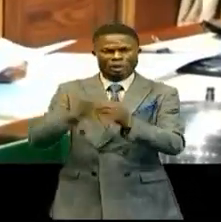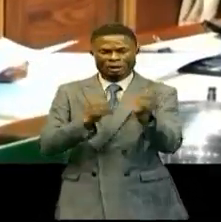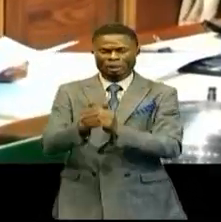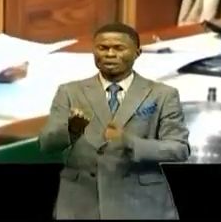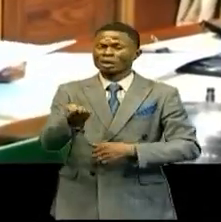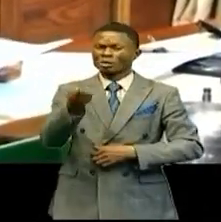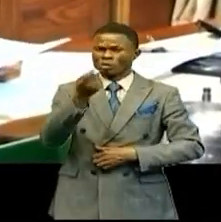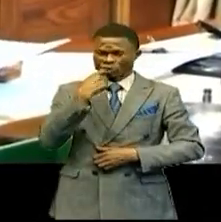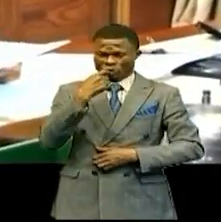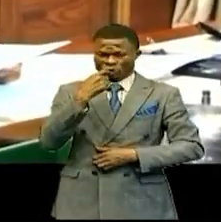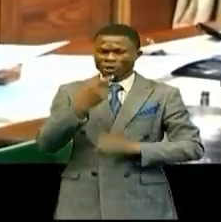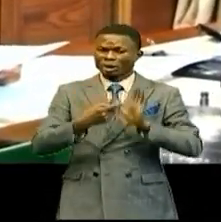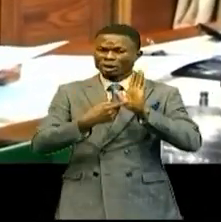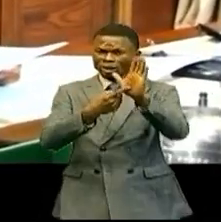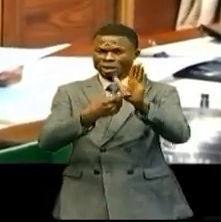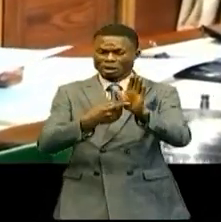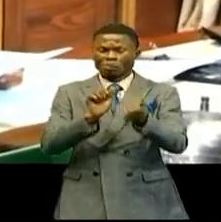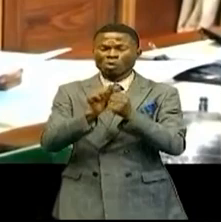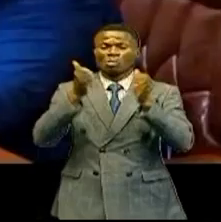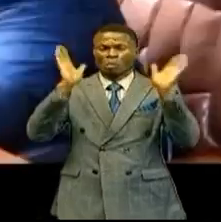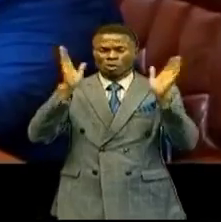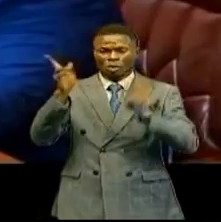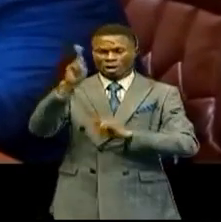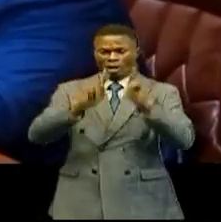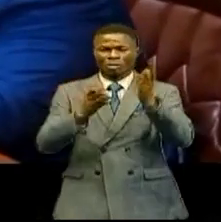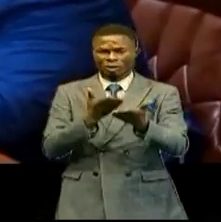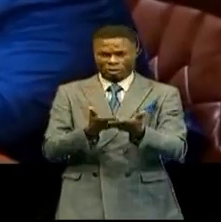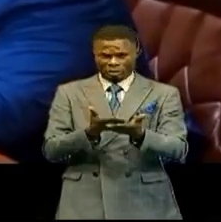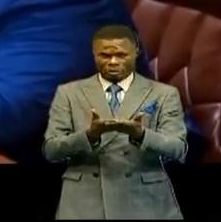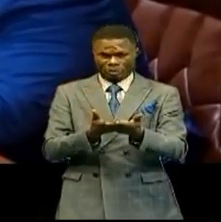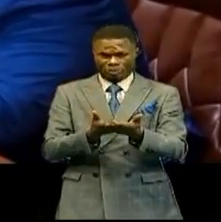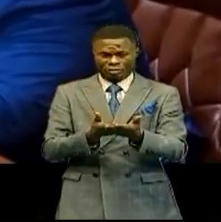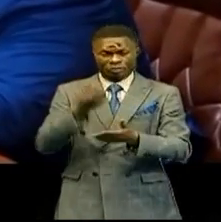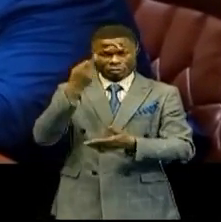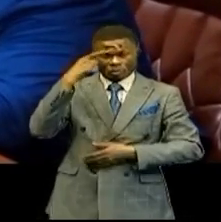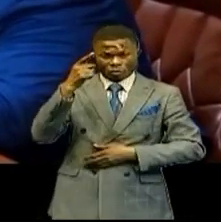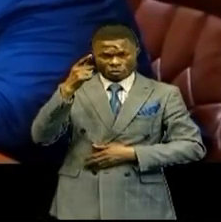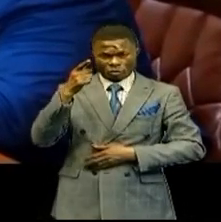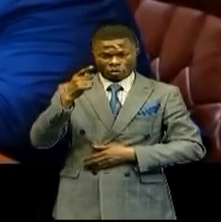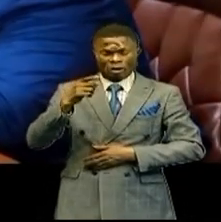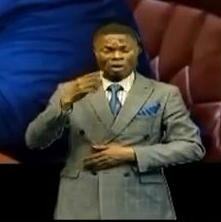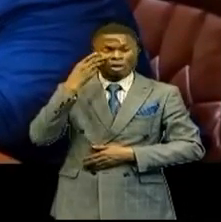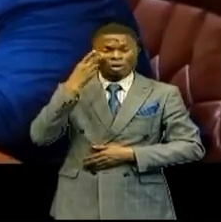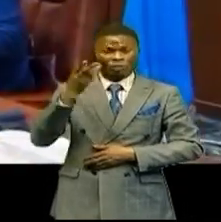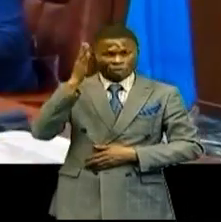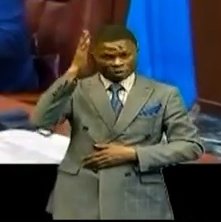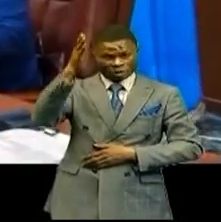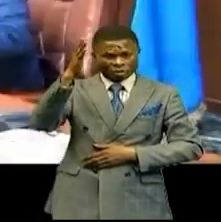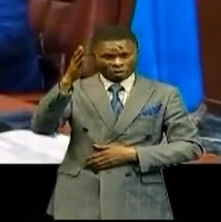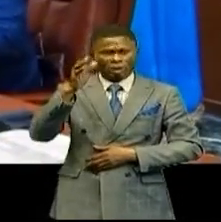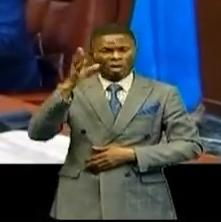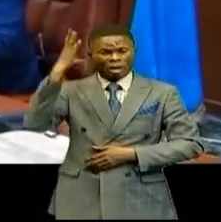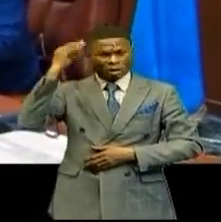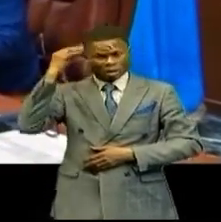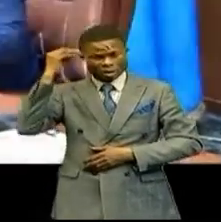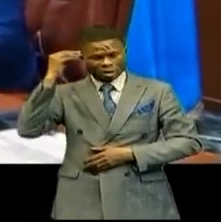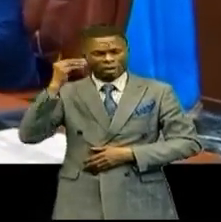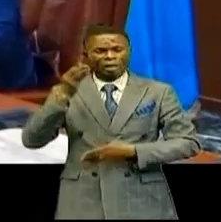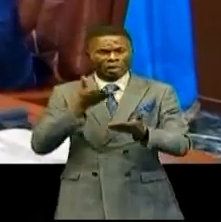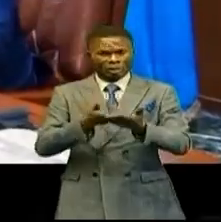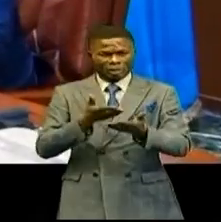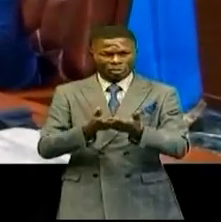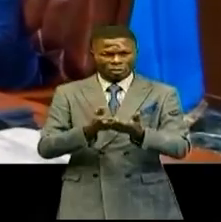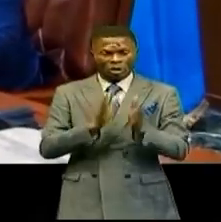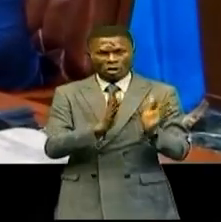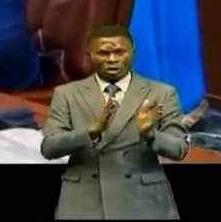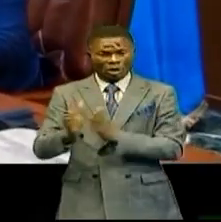médicaments qui représente un danger de santé publique. Considérant l'expertise et l'expérience avérée dont